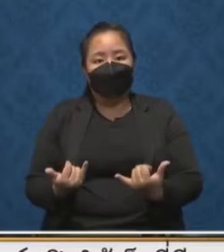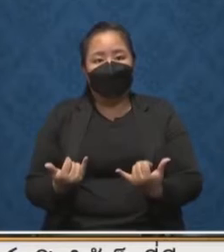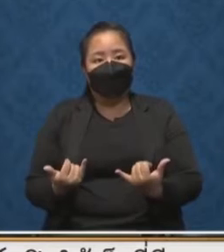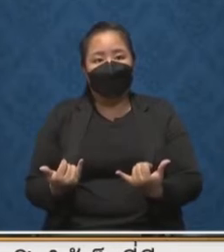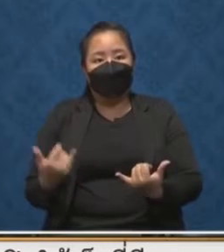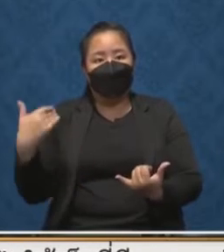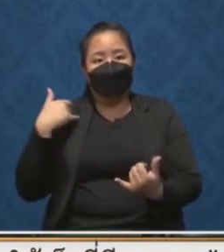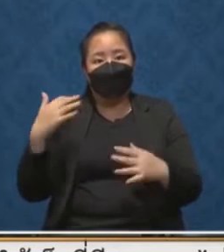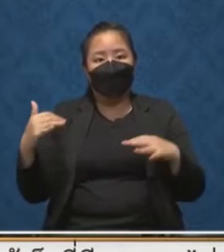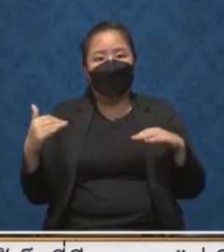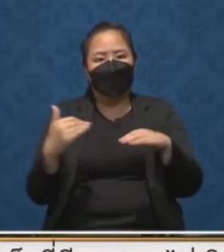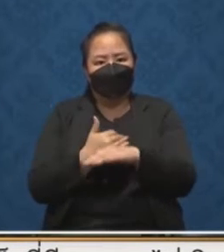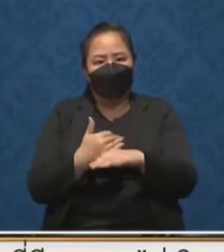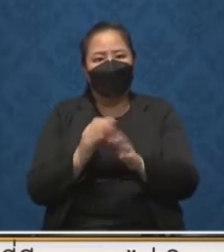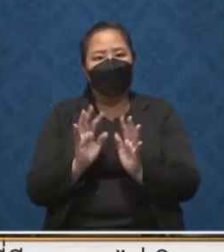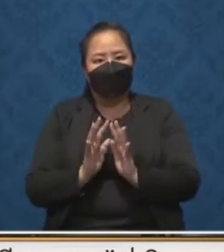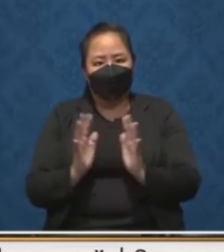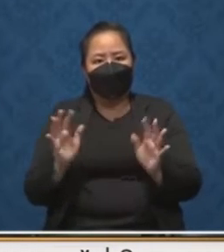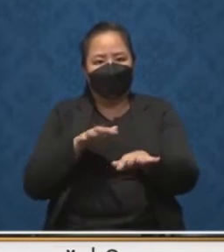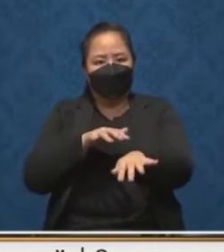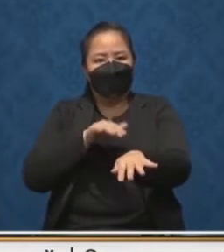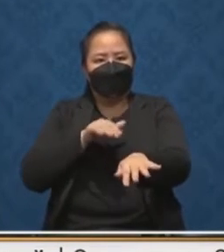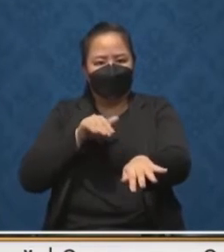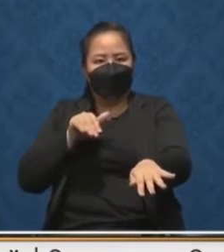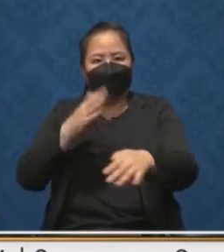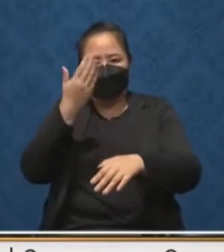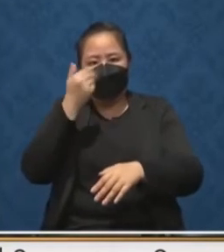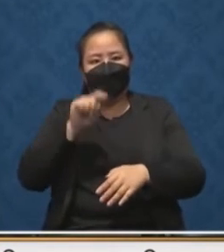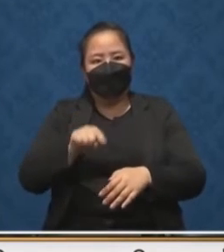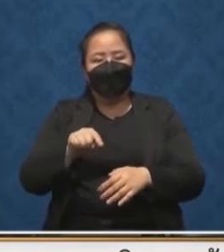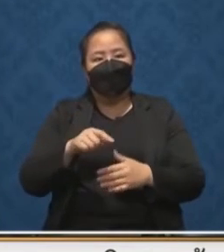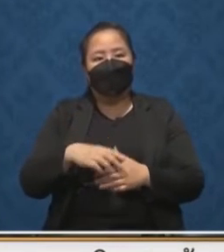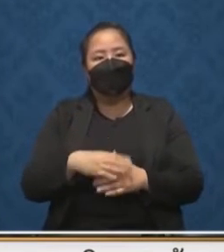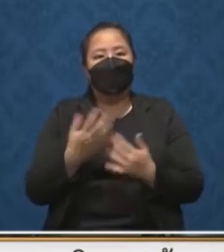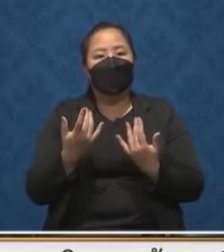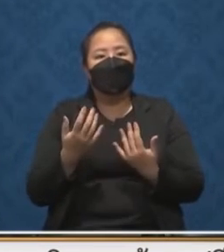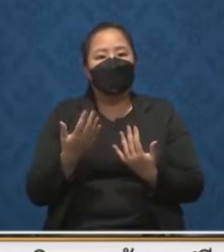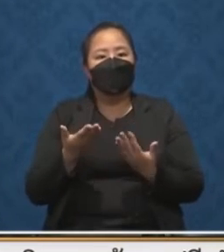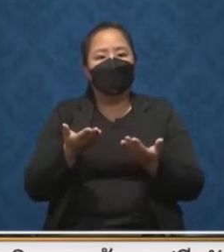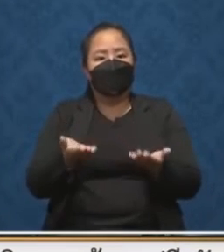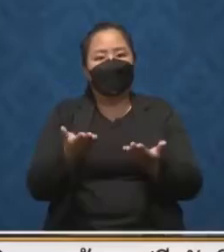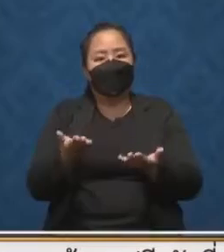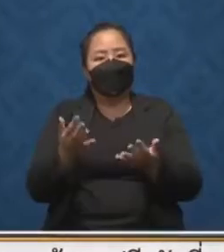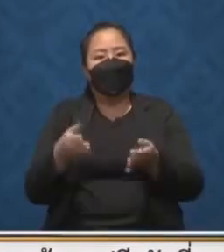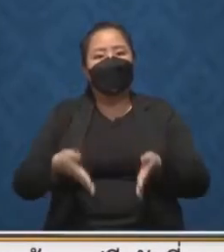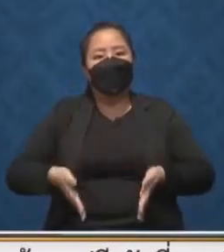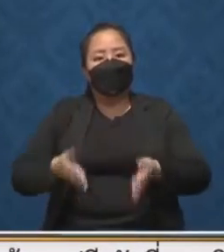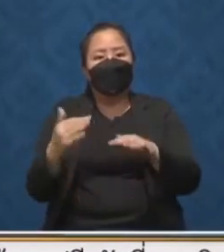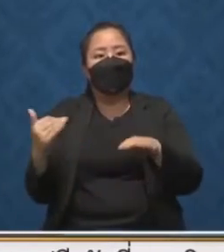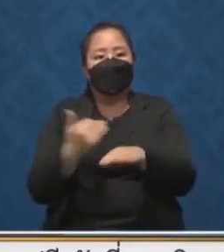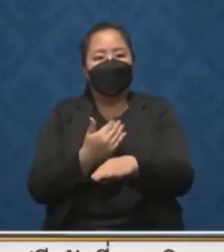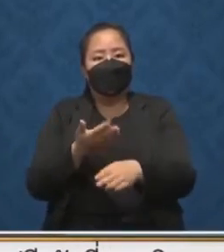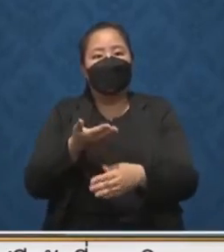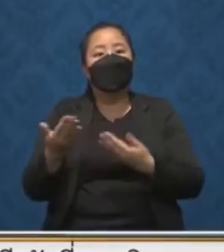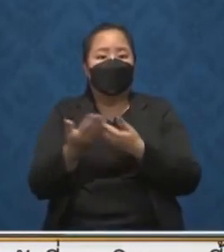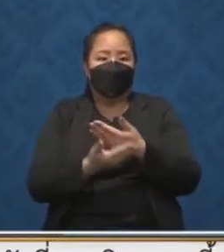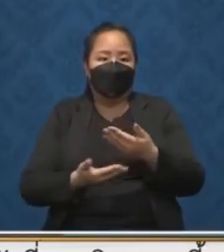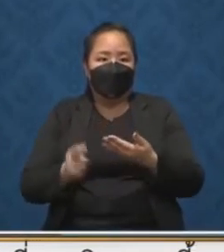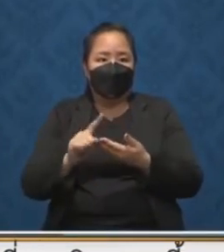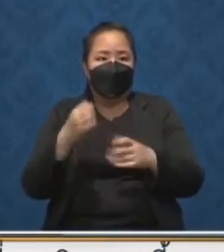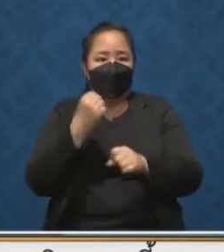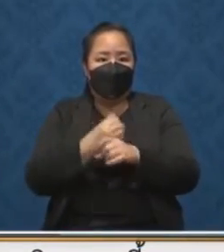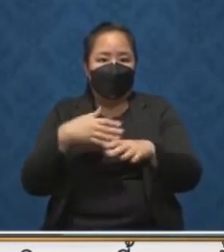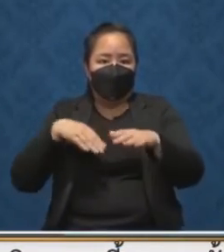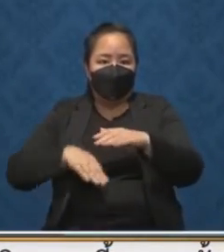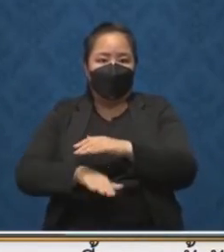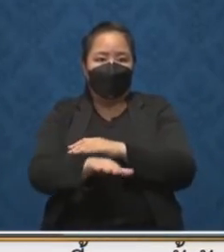ะครับมีการจราจรที่คับข้างโดยเฉพาะเวลาเร่งด่วนนะครับจึงขอให้กรมทางหลวงกระทรวงคมนาคมได้พิจารณาทำอุโมง